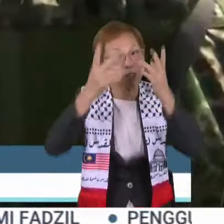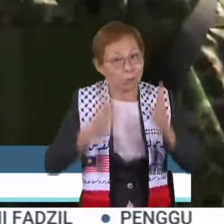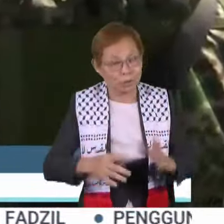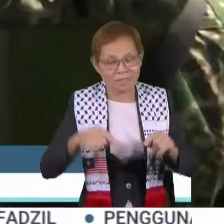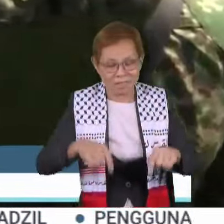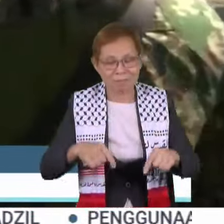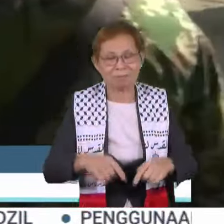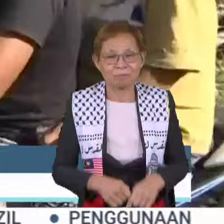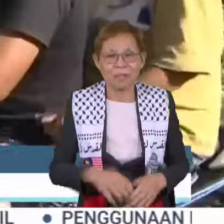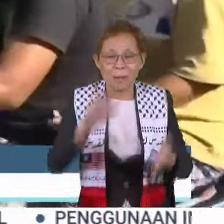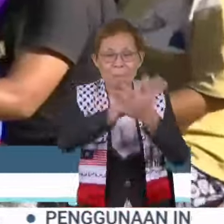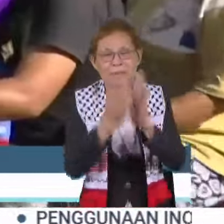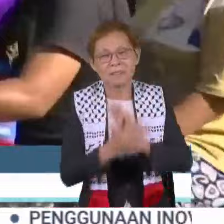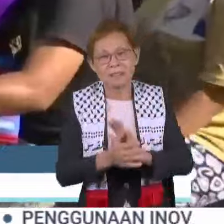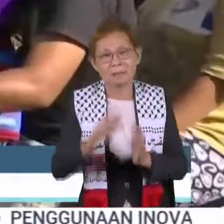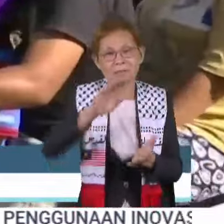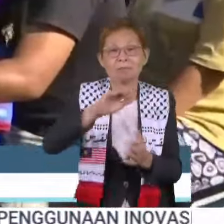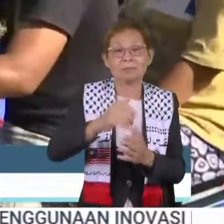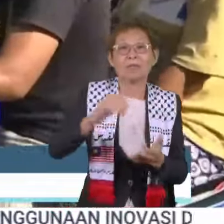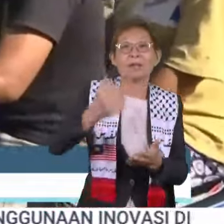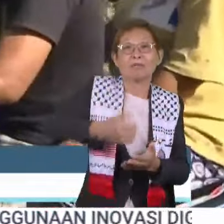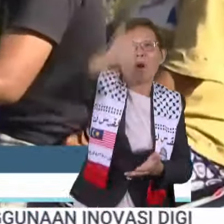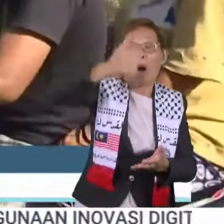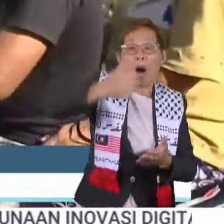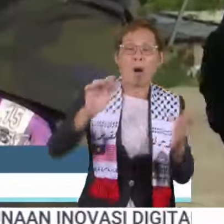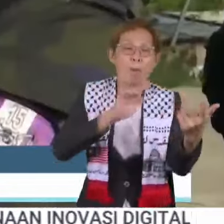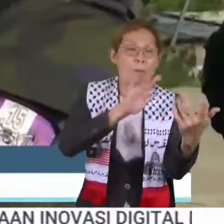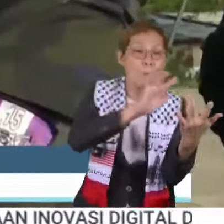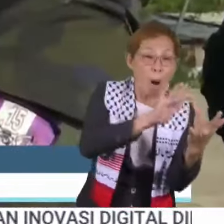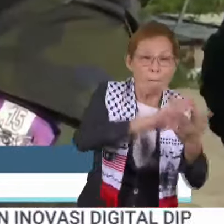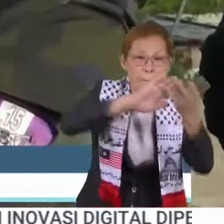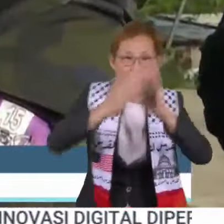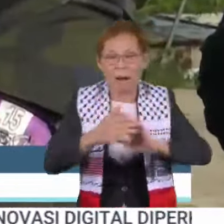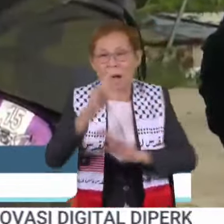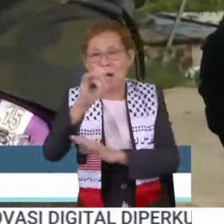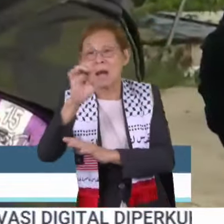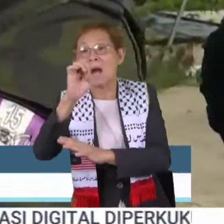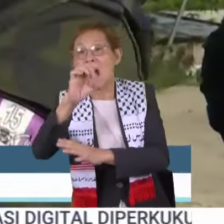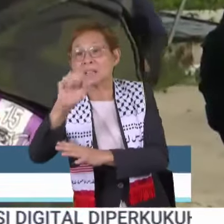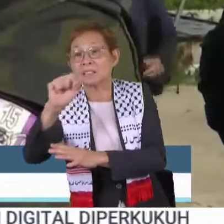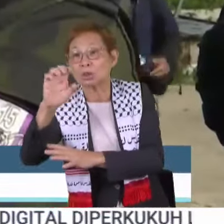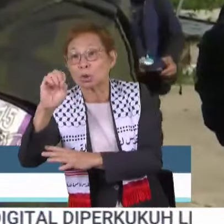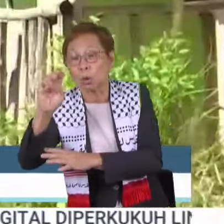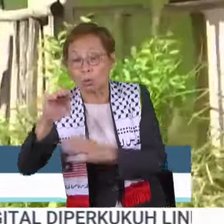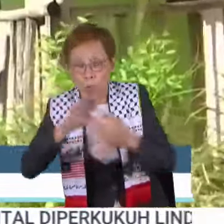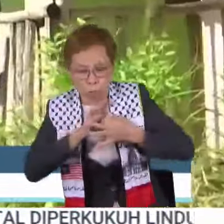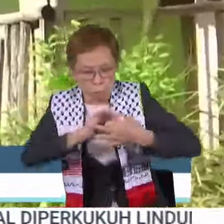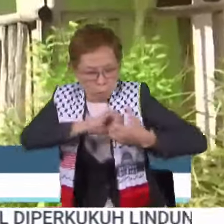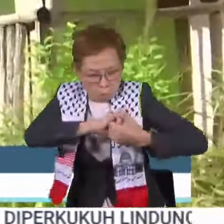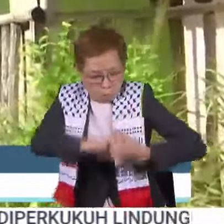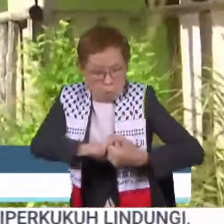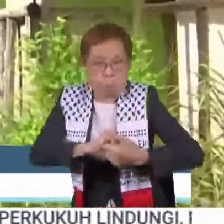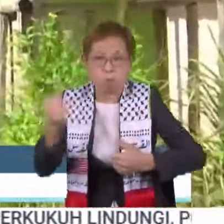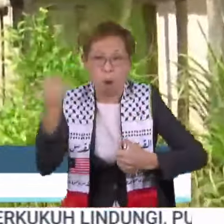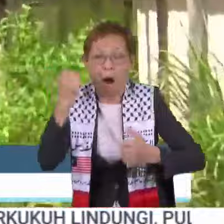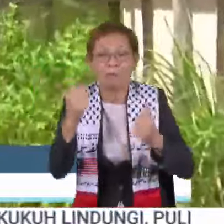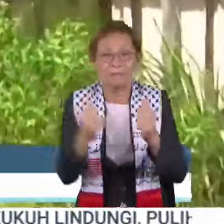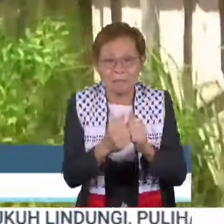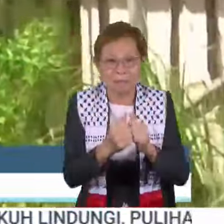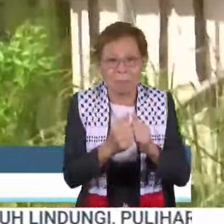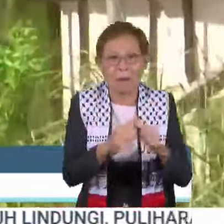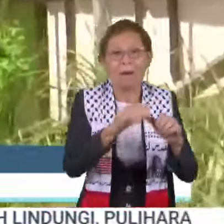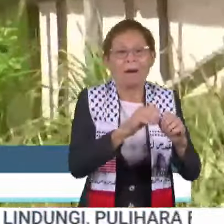pelancongan menjadi nadi penghubung dengan masyarakat bahagian esom berusaha memperkukuh kerja sama antara penduduk setempat dengan